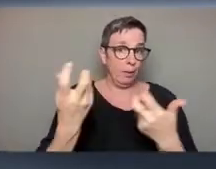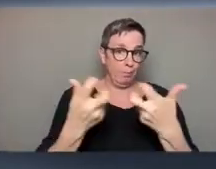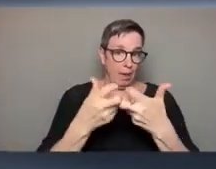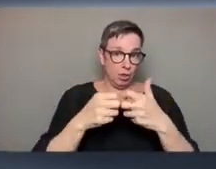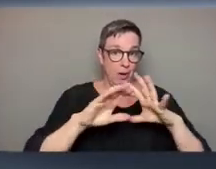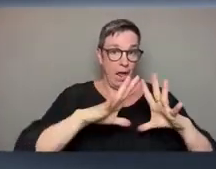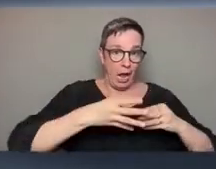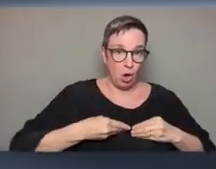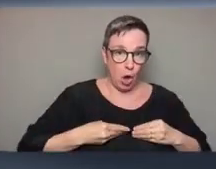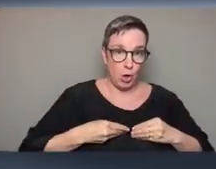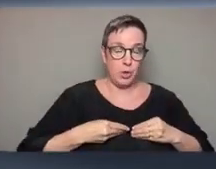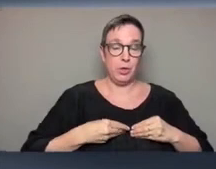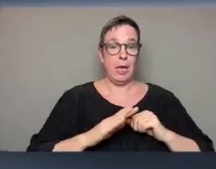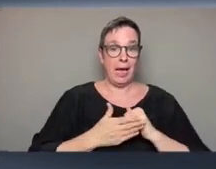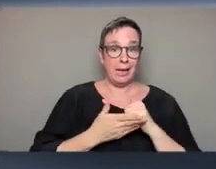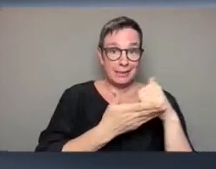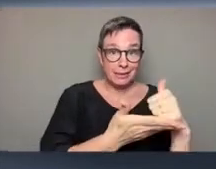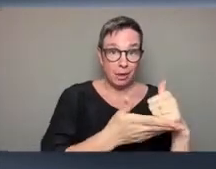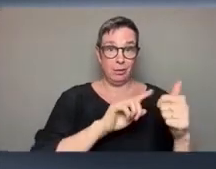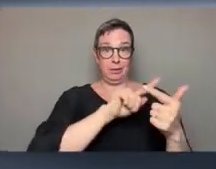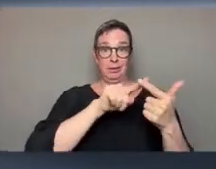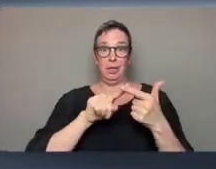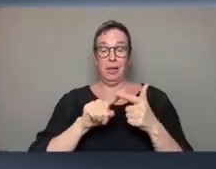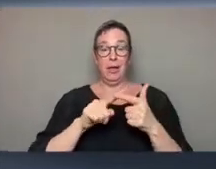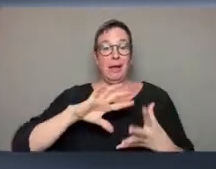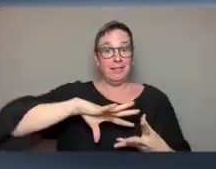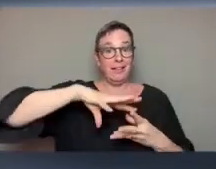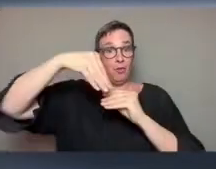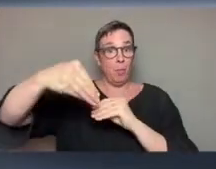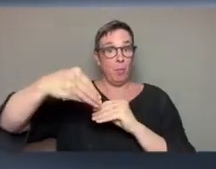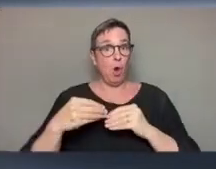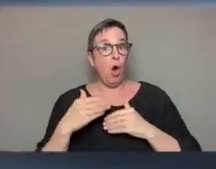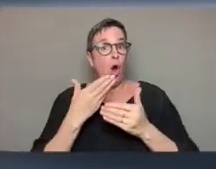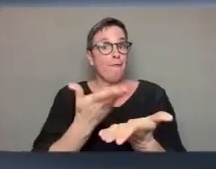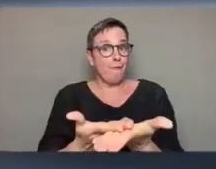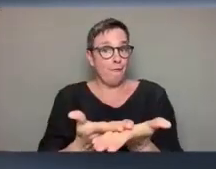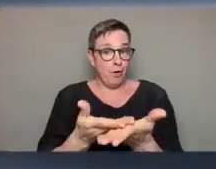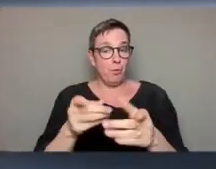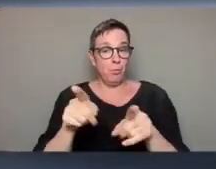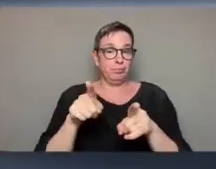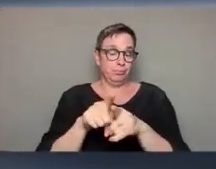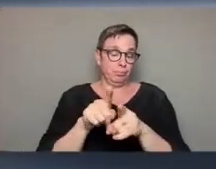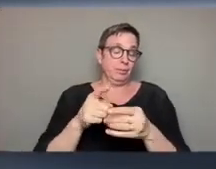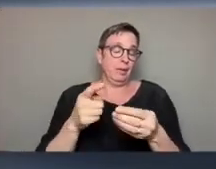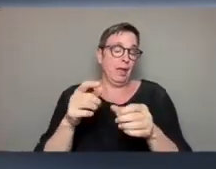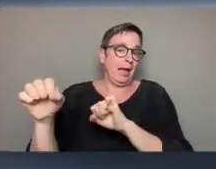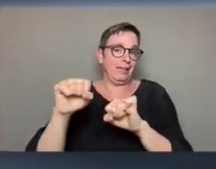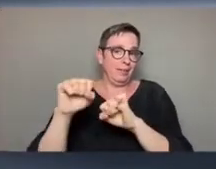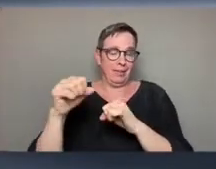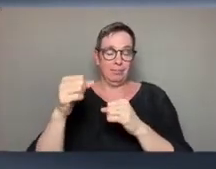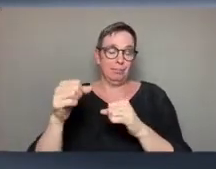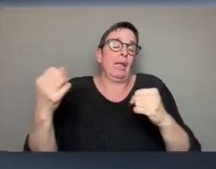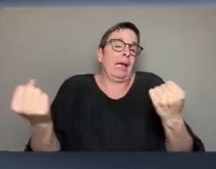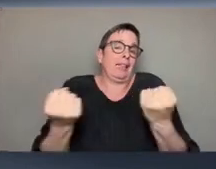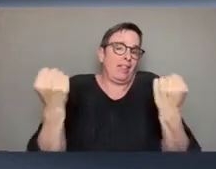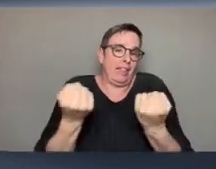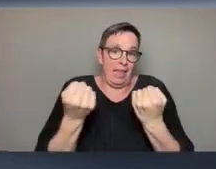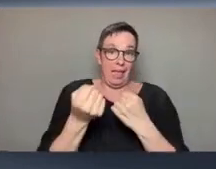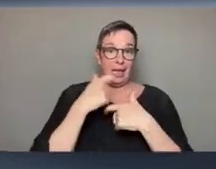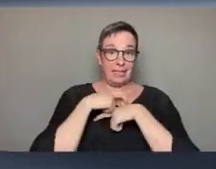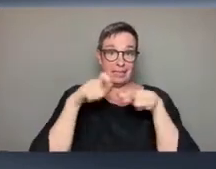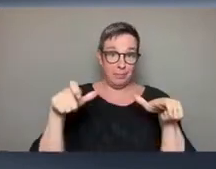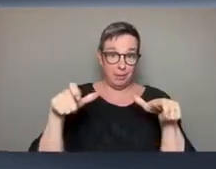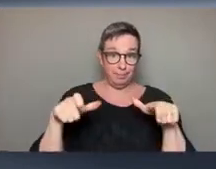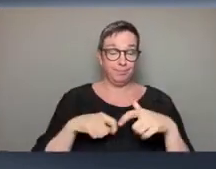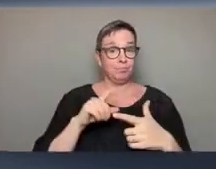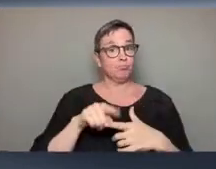et l'assistance, le développement d'offres ou de manifestations accessibles, par exemple. Lors de ces formations, il y a